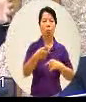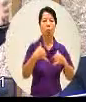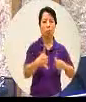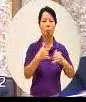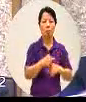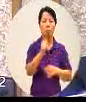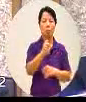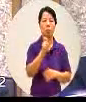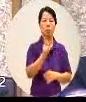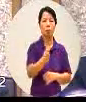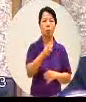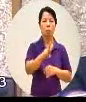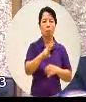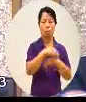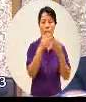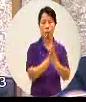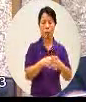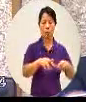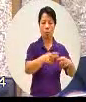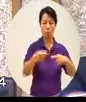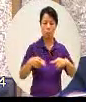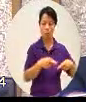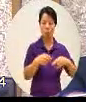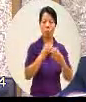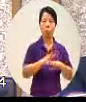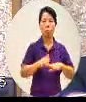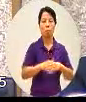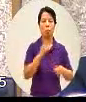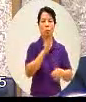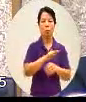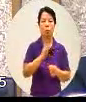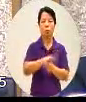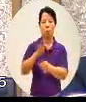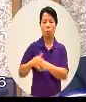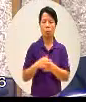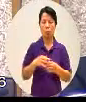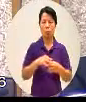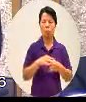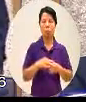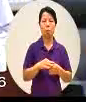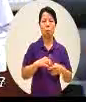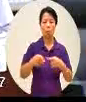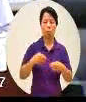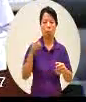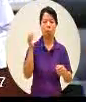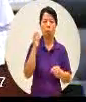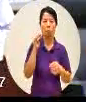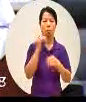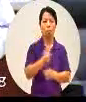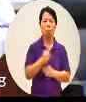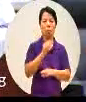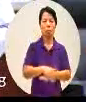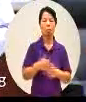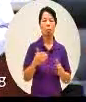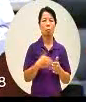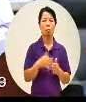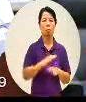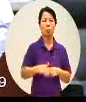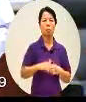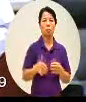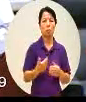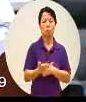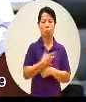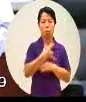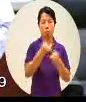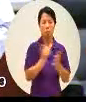段。到时候全线都会改善完毕，包括义大二路到12月的上旬。 反正你得尽量较紧的啦， 可以啦， 卖还